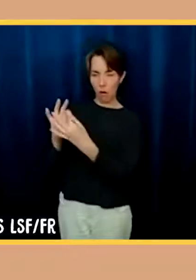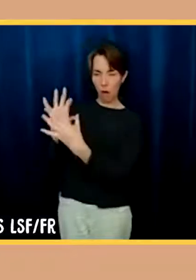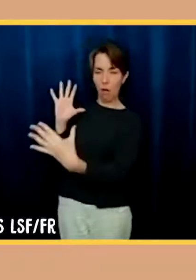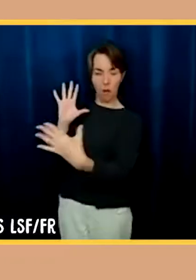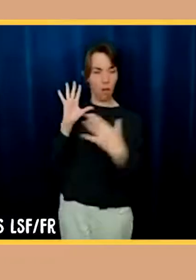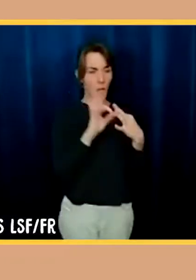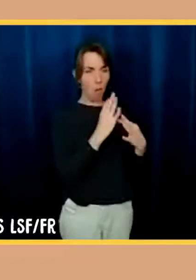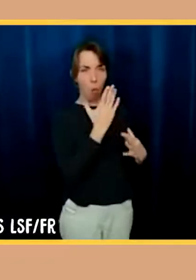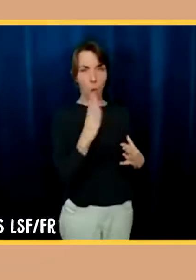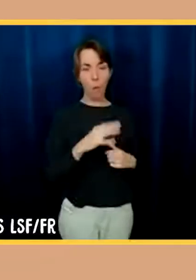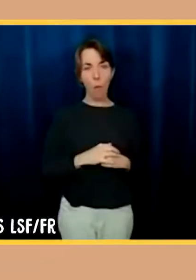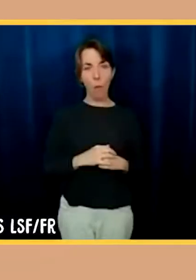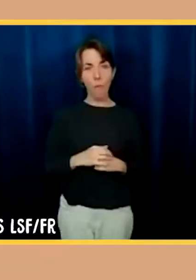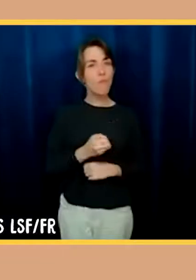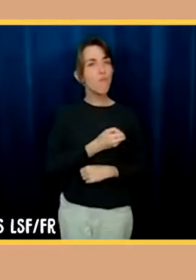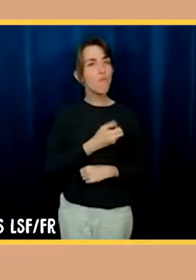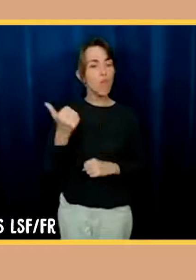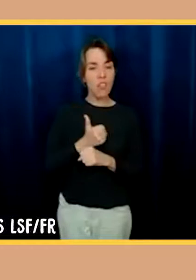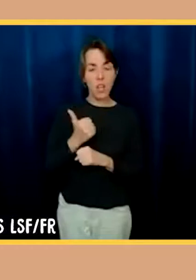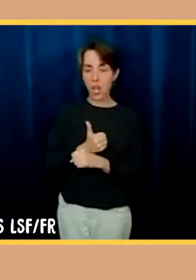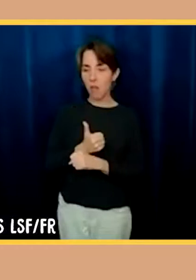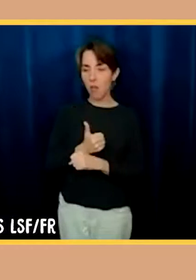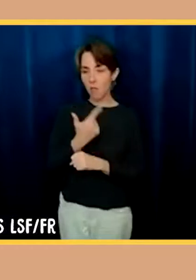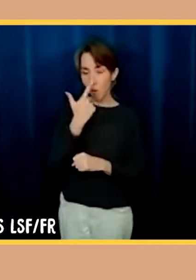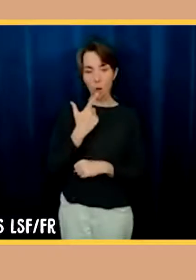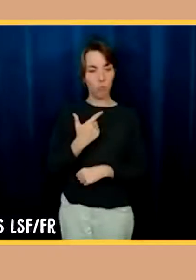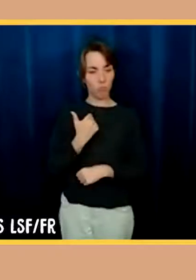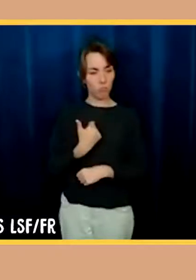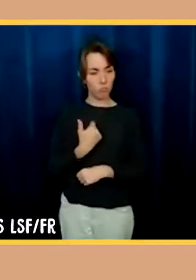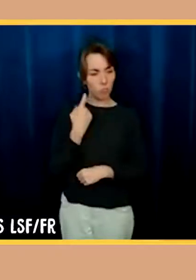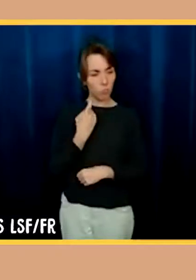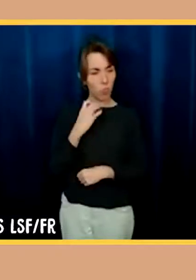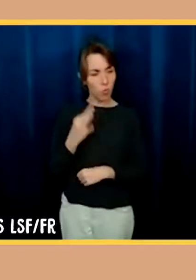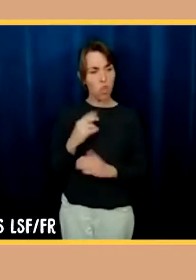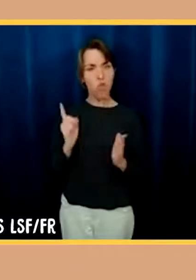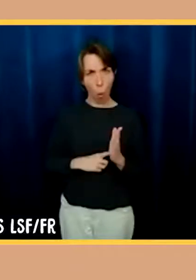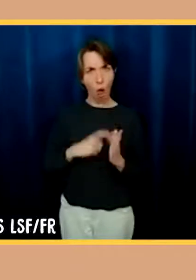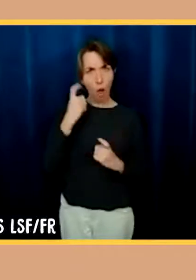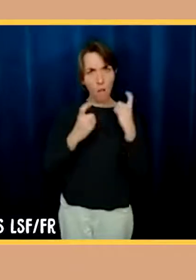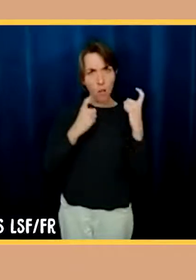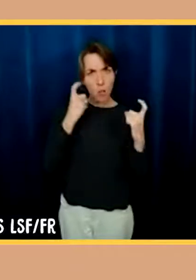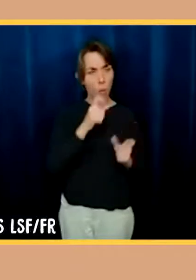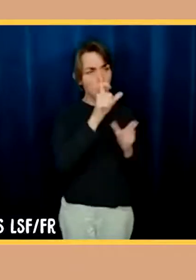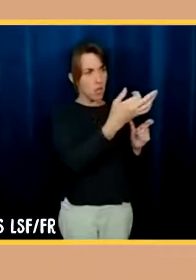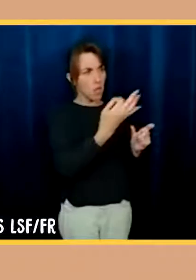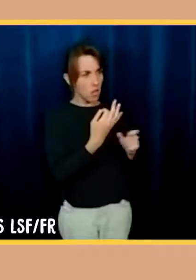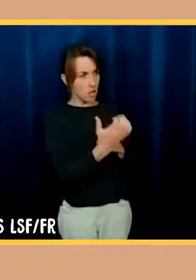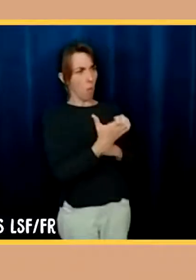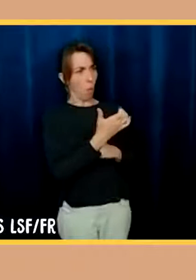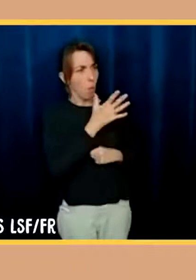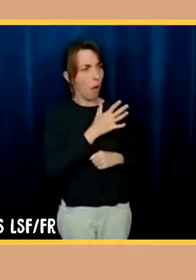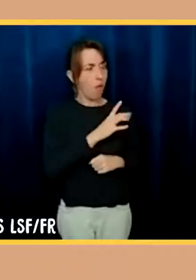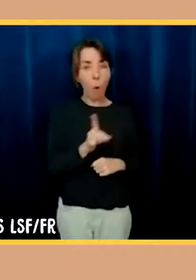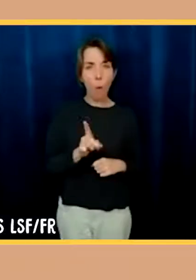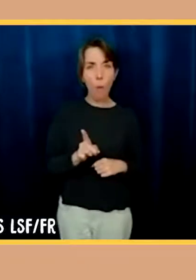d'années pour me dire, ben, en fait, j'ai le droit de me questionner et personne n'a le droit de m'en empêcher et personne surtout n'a